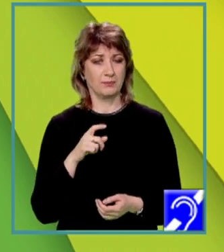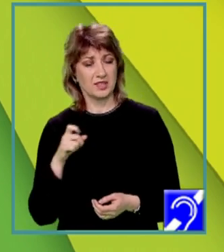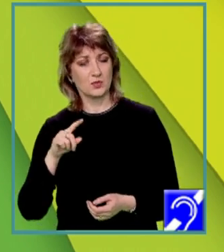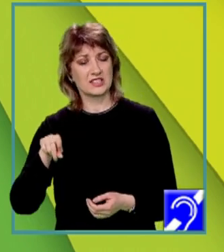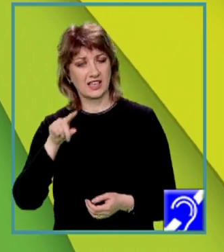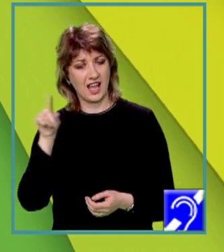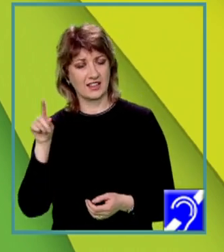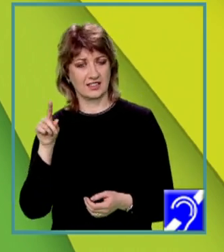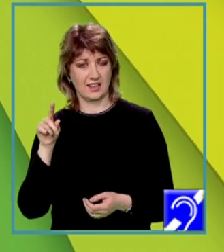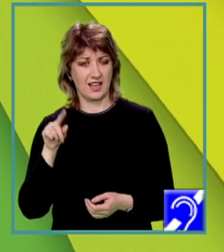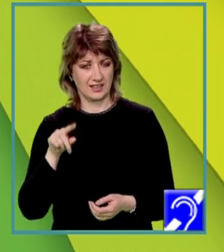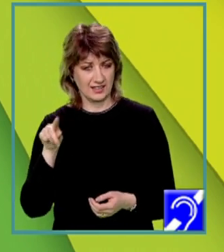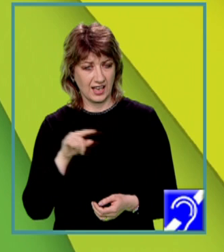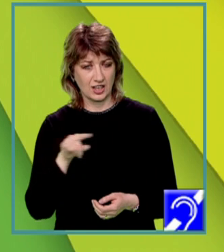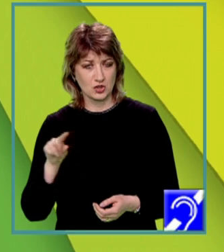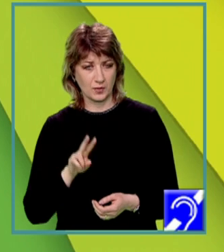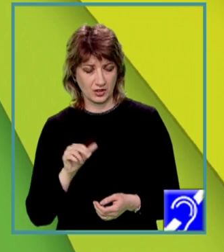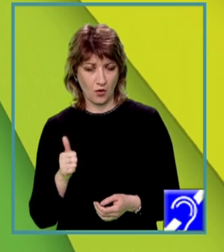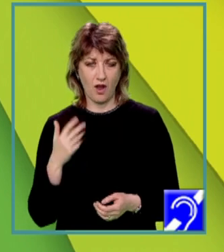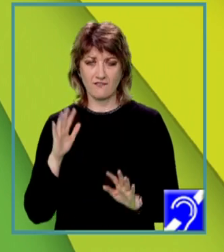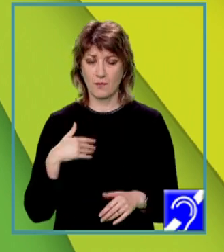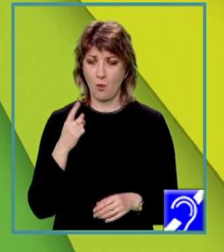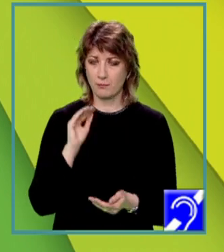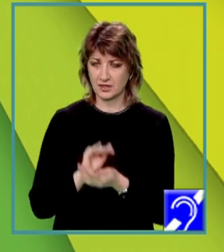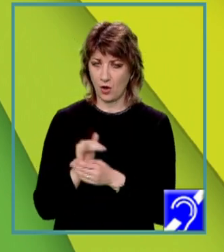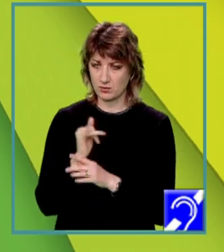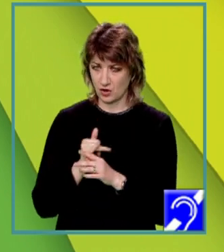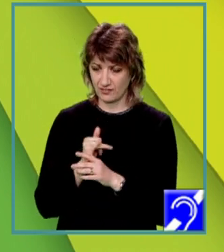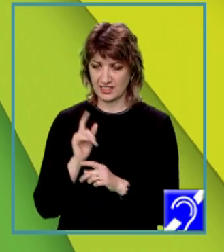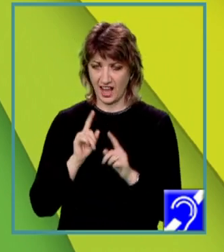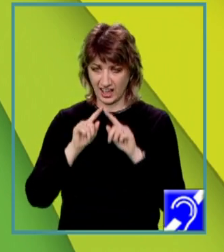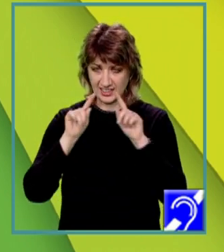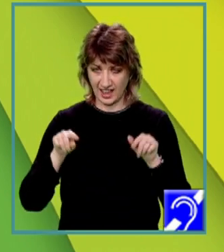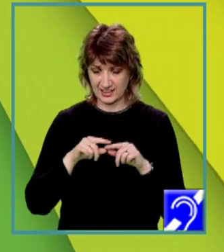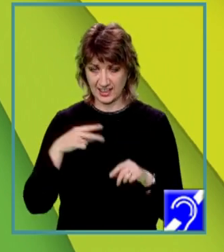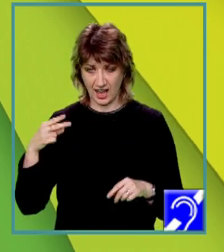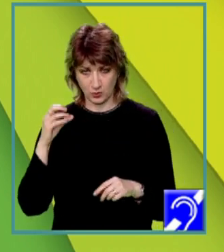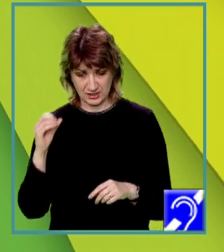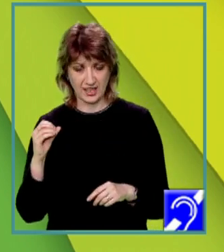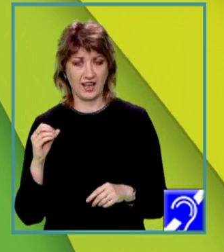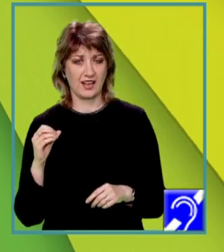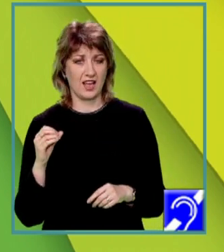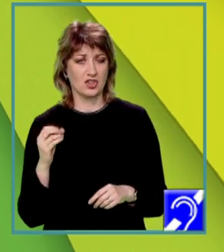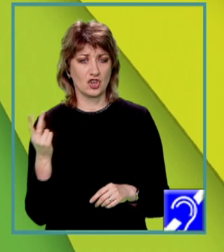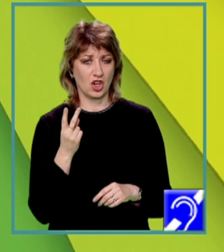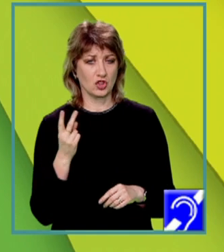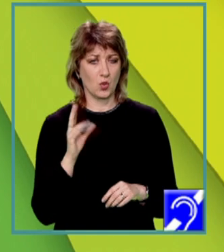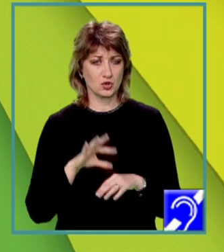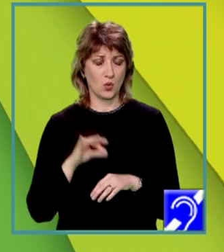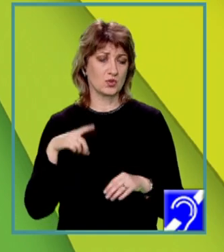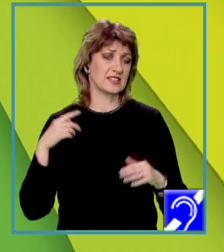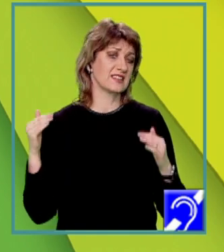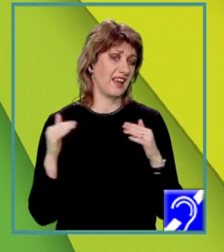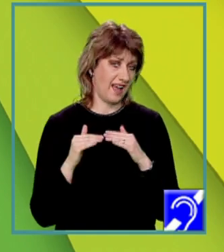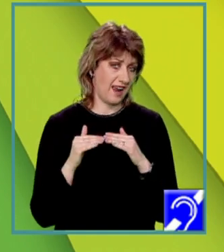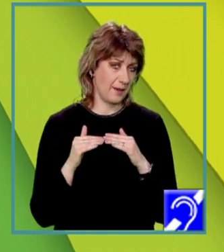Delta supra 2 ori a și avem o mică observație daca Delta este egal cu zero atunci evident că cele două soluții sunt egal